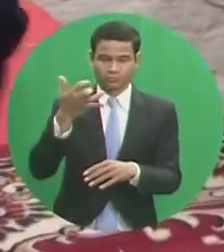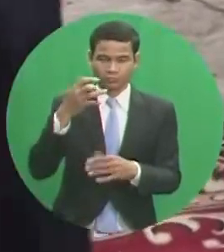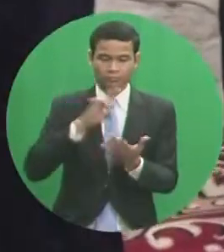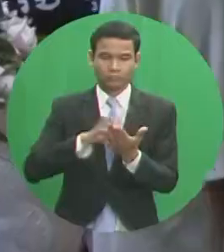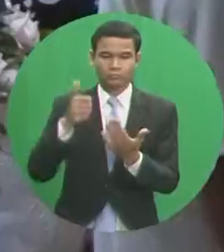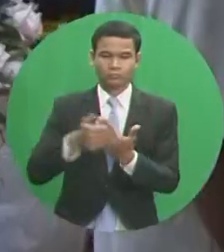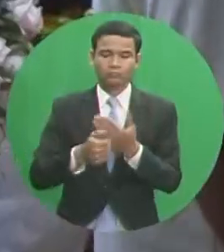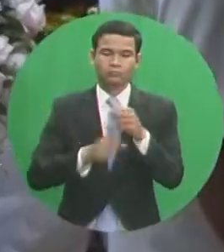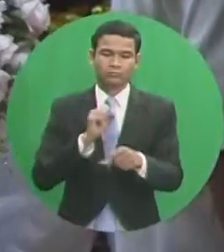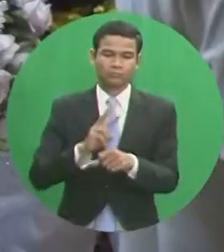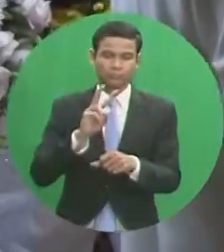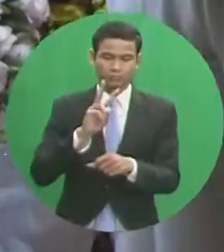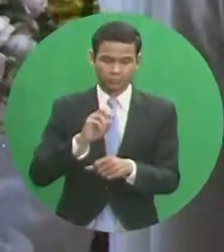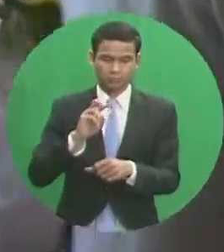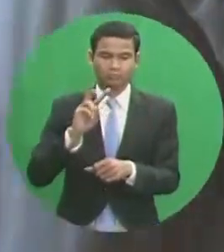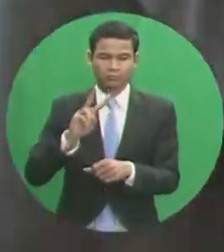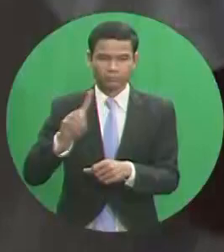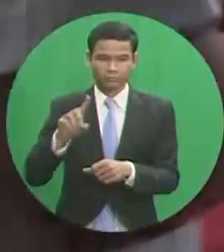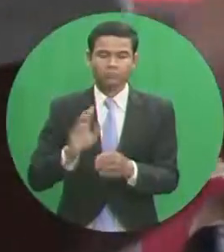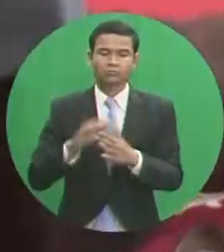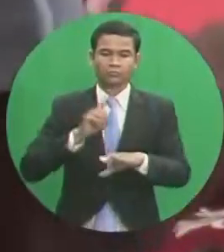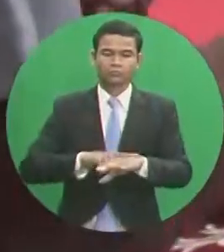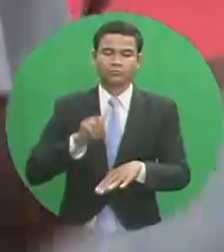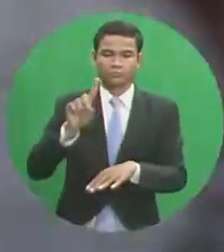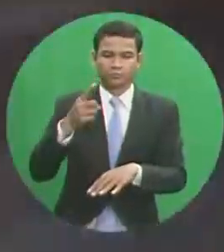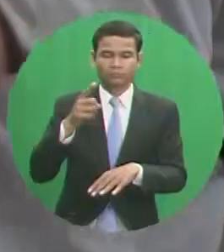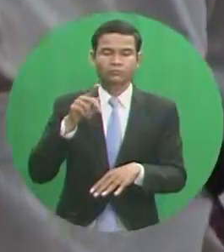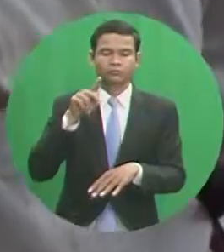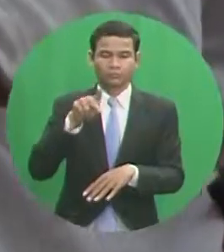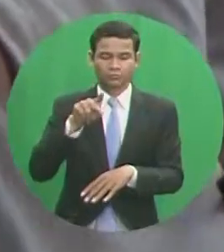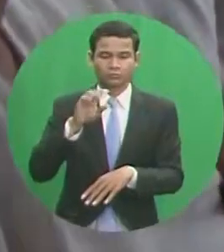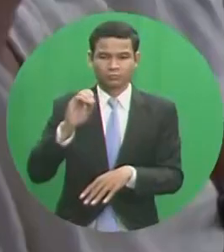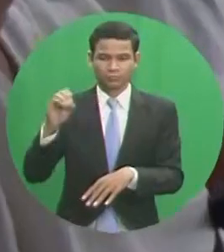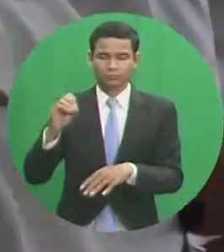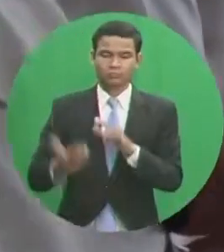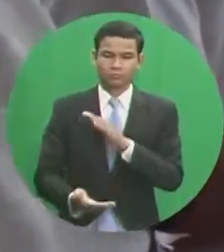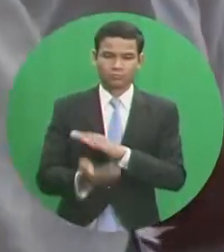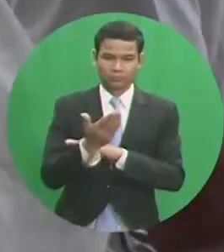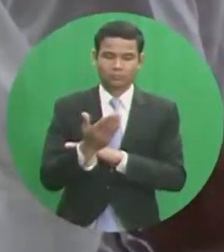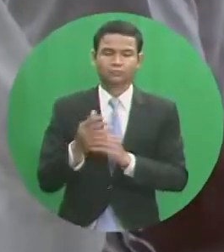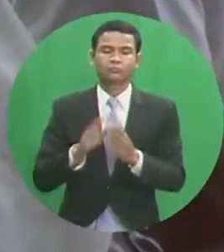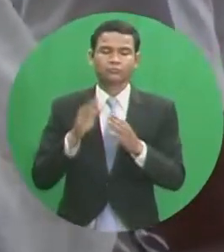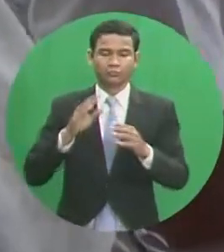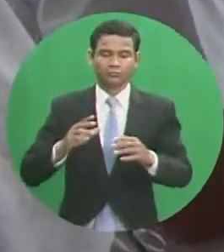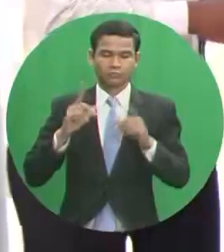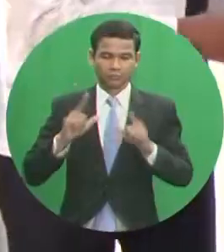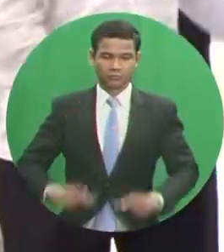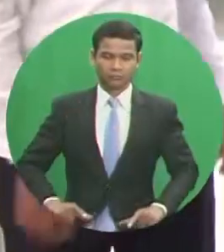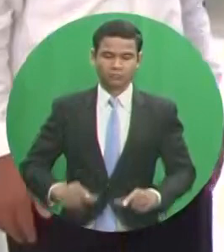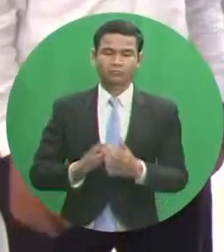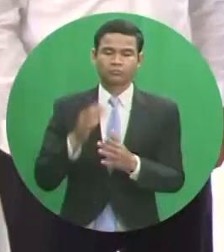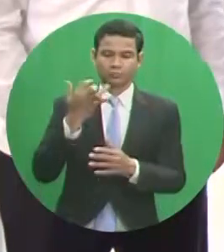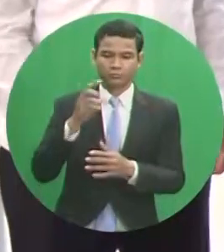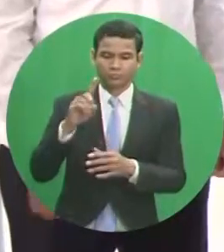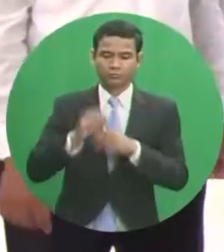คายมิเนียชนำปีป้อนมาภัยมุ้ยเวเลียมองดับมุ้ยนังโซนโซนในตีปรกขนมจนในมิยุจัดสมุยชนำด